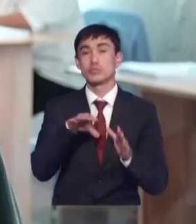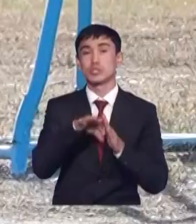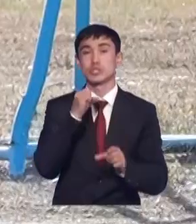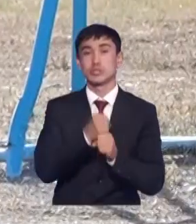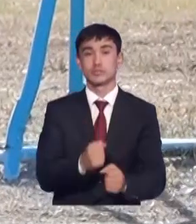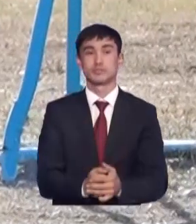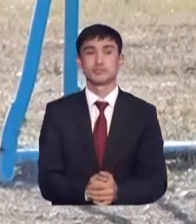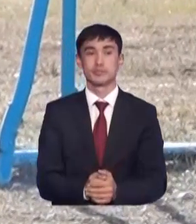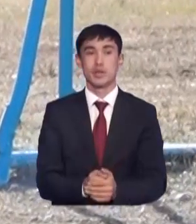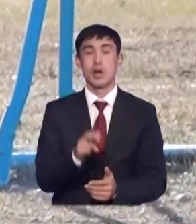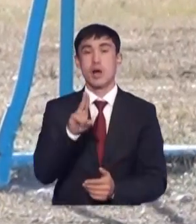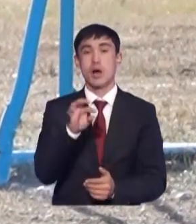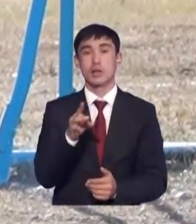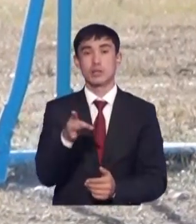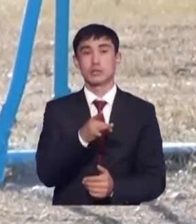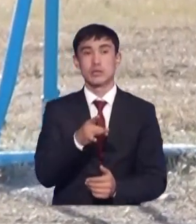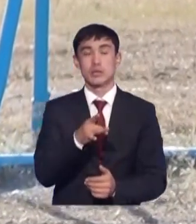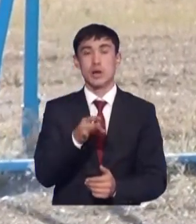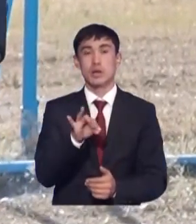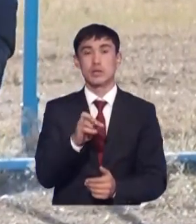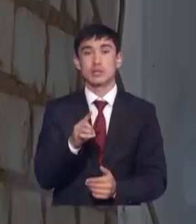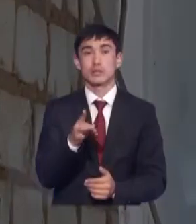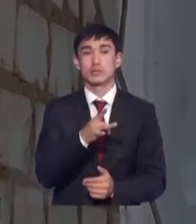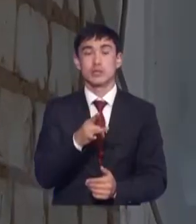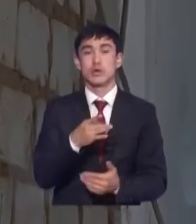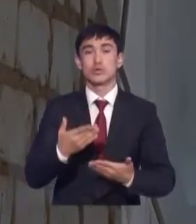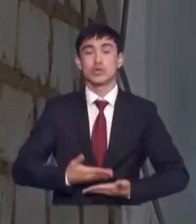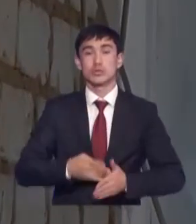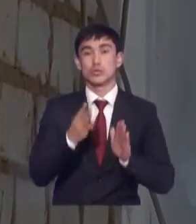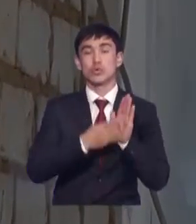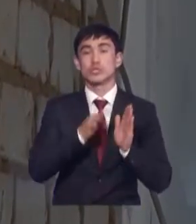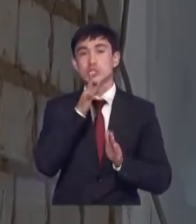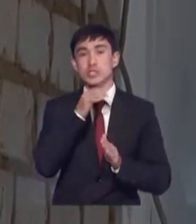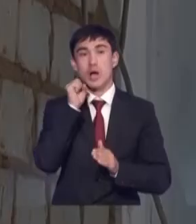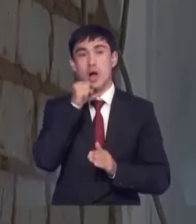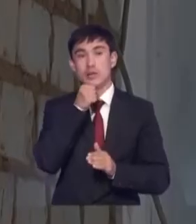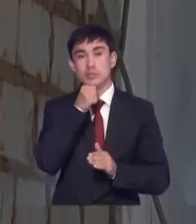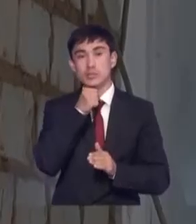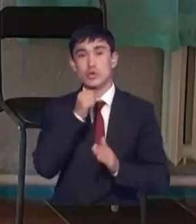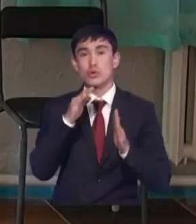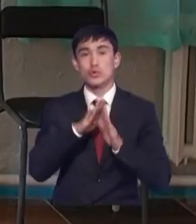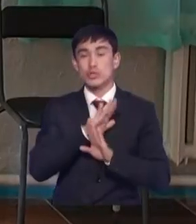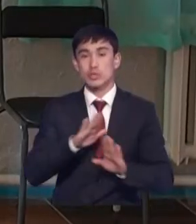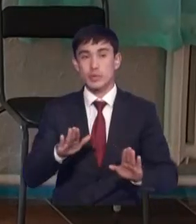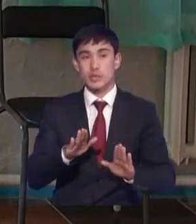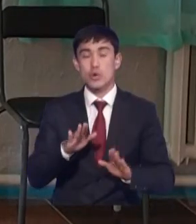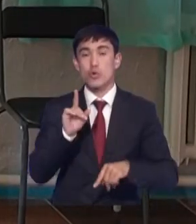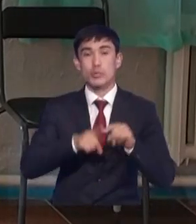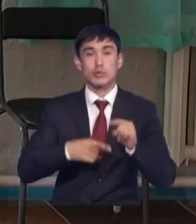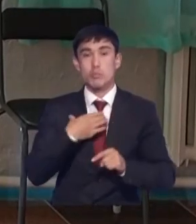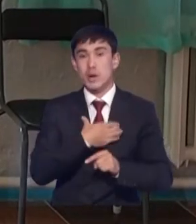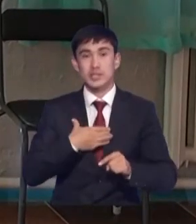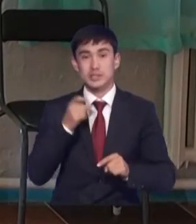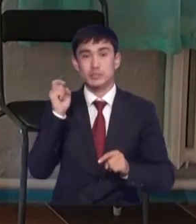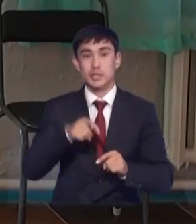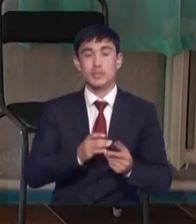жасадым. Қараталдық 90-ға таяған тыл ардагері Жансерік Ахметов те шешуші сәтте үйде жаталмапты. Ұрпақтарым үшін маңызды дейді.